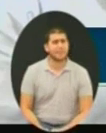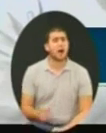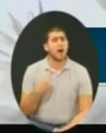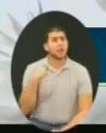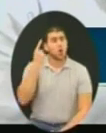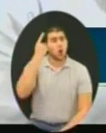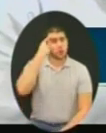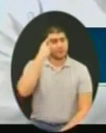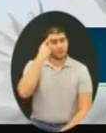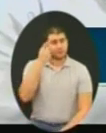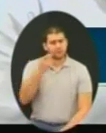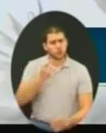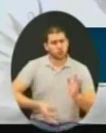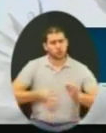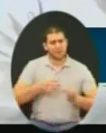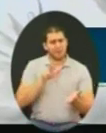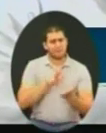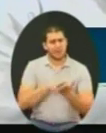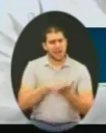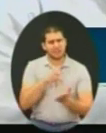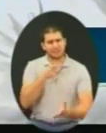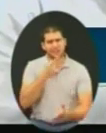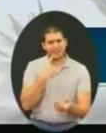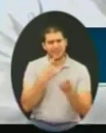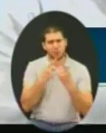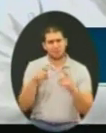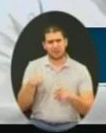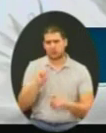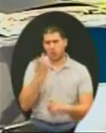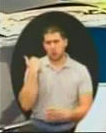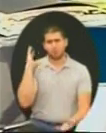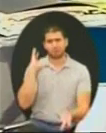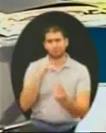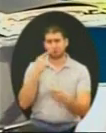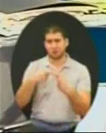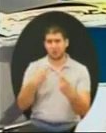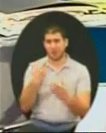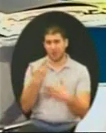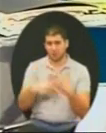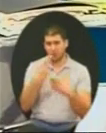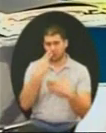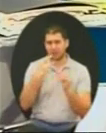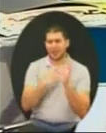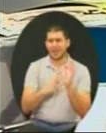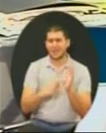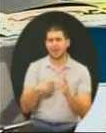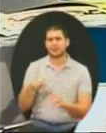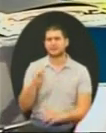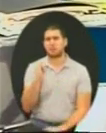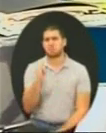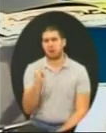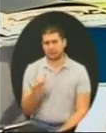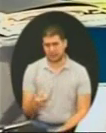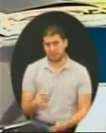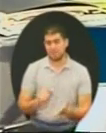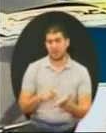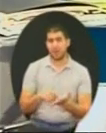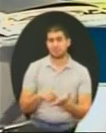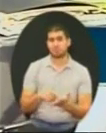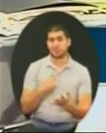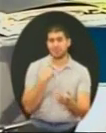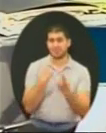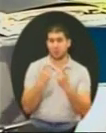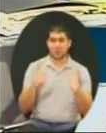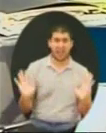אני חושב ששופטי בגץ כנראה לא היו בדיונים בכנסת בשנים האחרונות כדי לראות איך עוברת חקיקה בכנסת. כי לא רק שלא היה